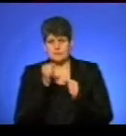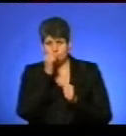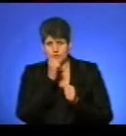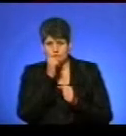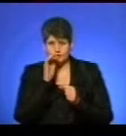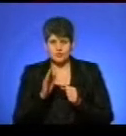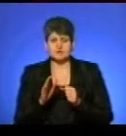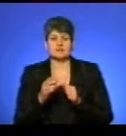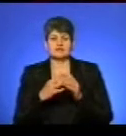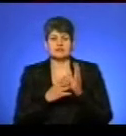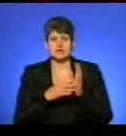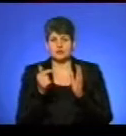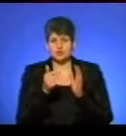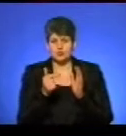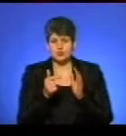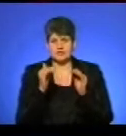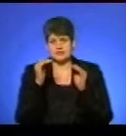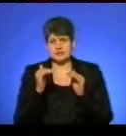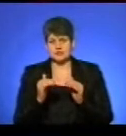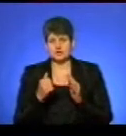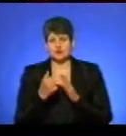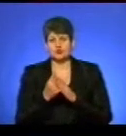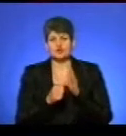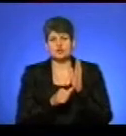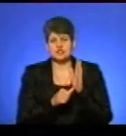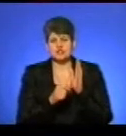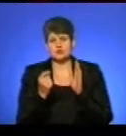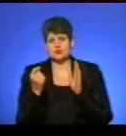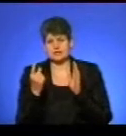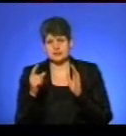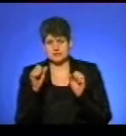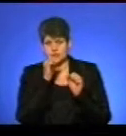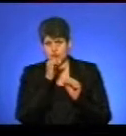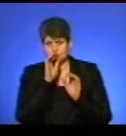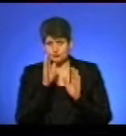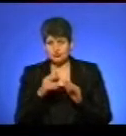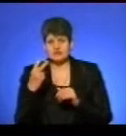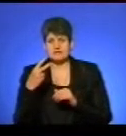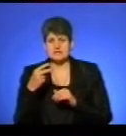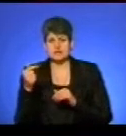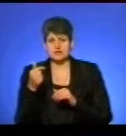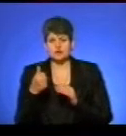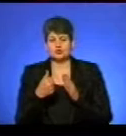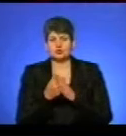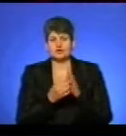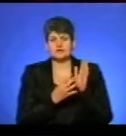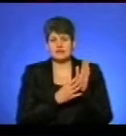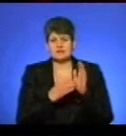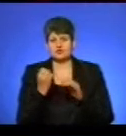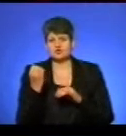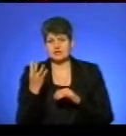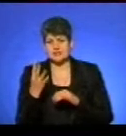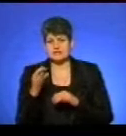грудня вночі температурні показники знижуватимуться до 6-11 морозу, 20 грудня до